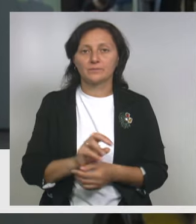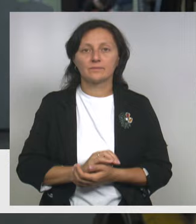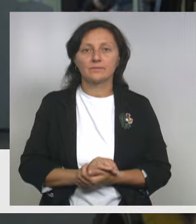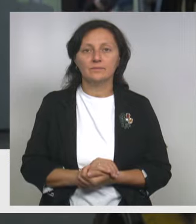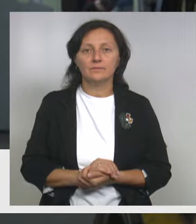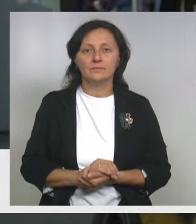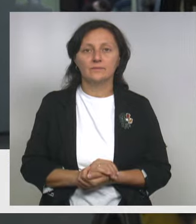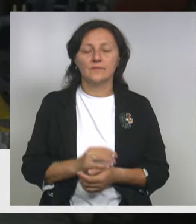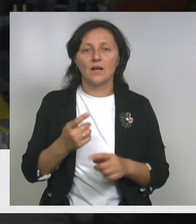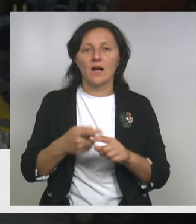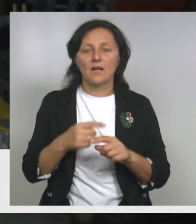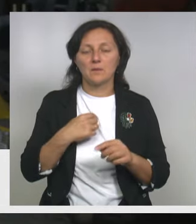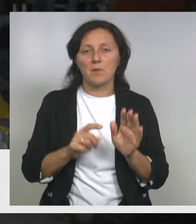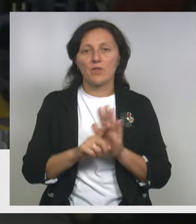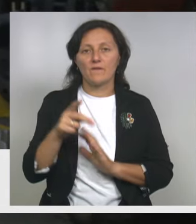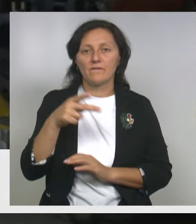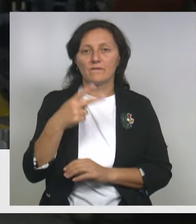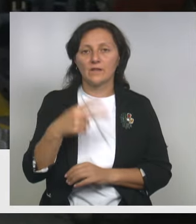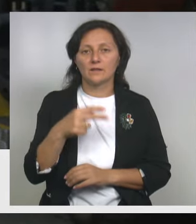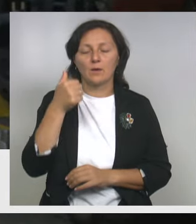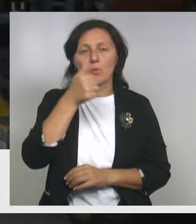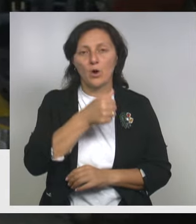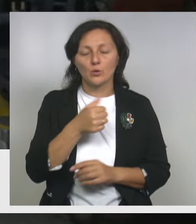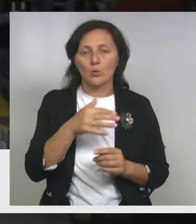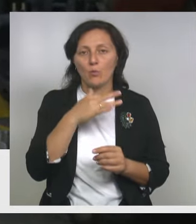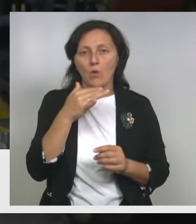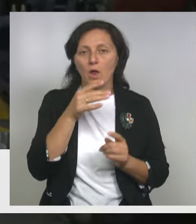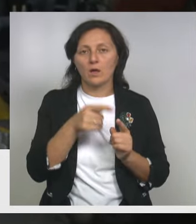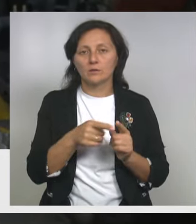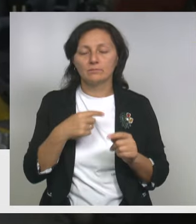еще в 2020 году, и в течение этих лет мы ее шлифовали,